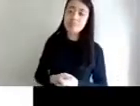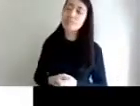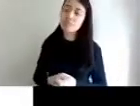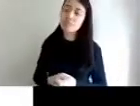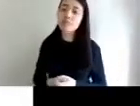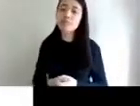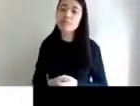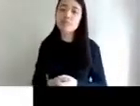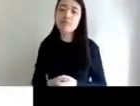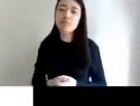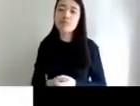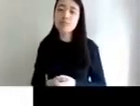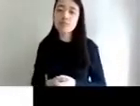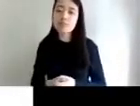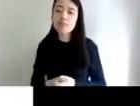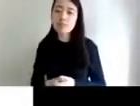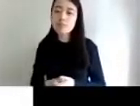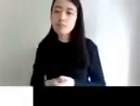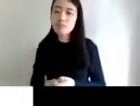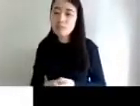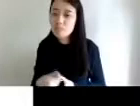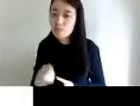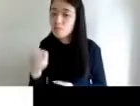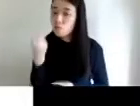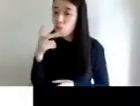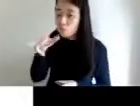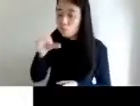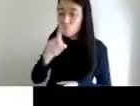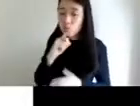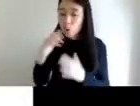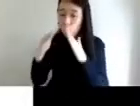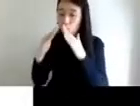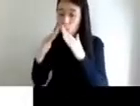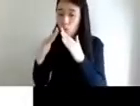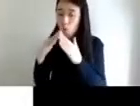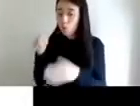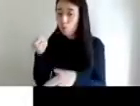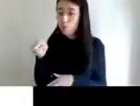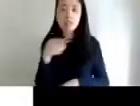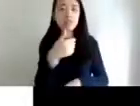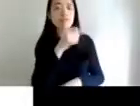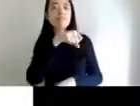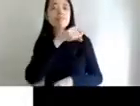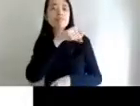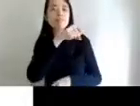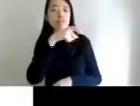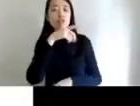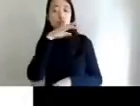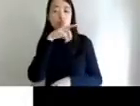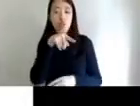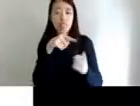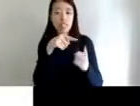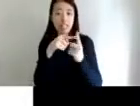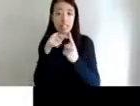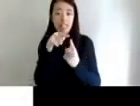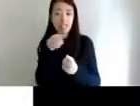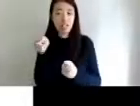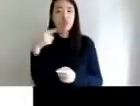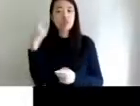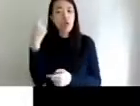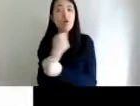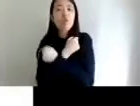嘅間屋喎， 係啊，呢間屋咧係係啦，咁佢想休息嘅時候咧，就會去咗間屋裏